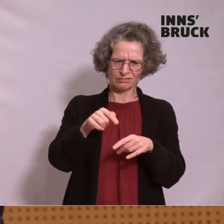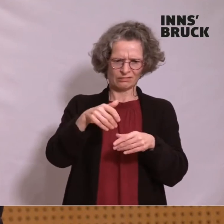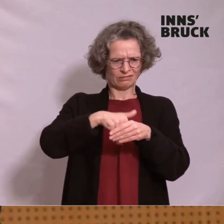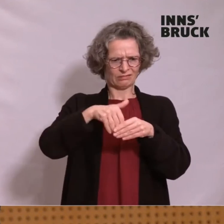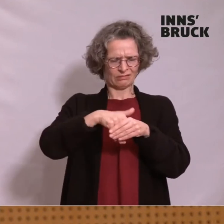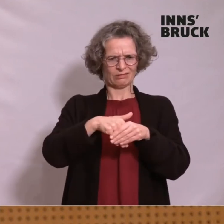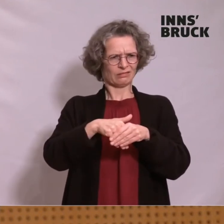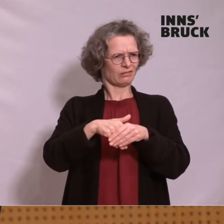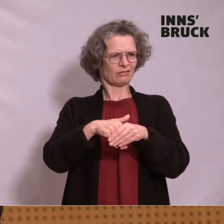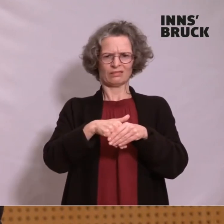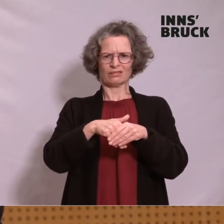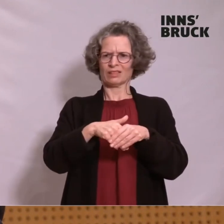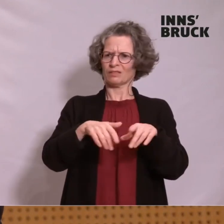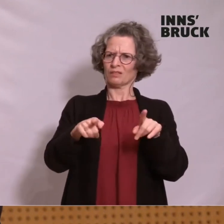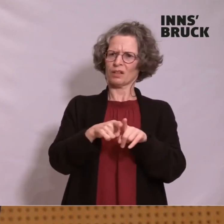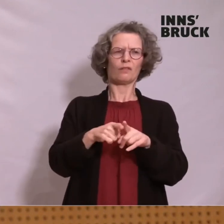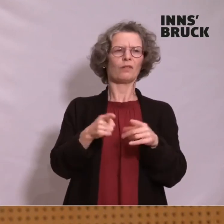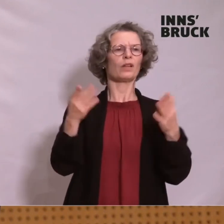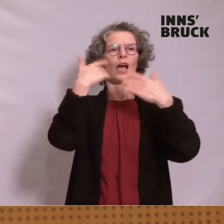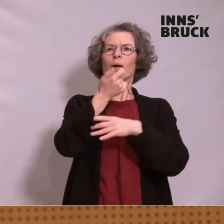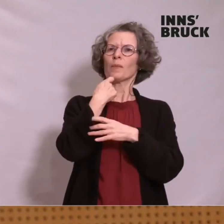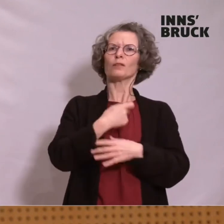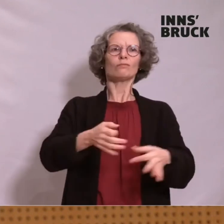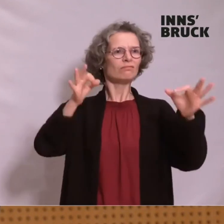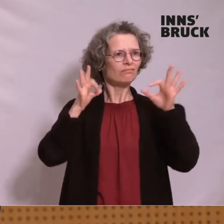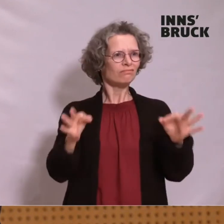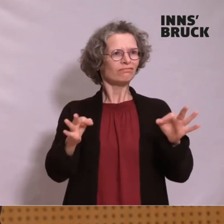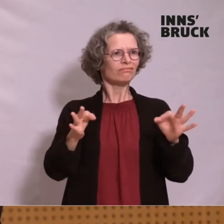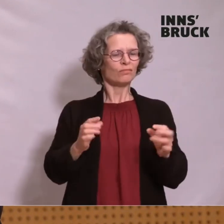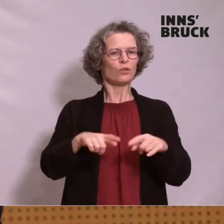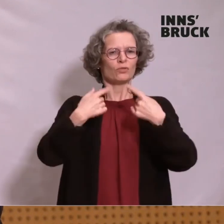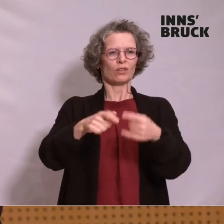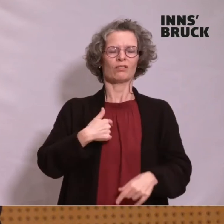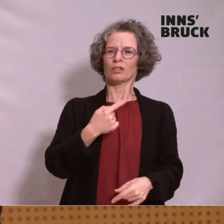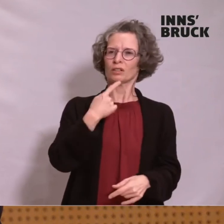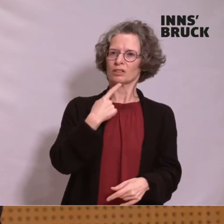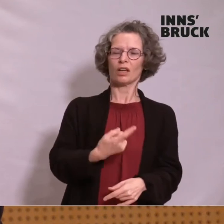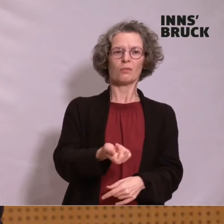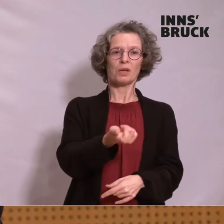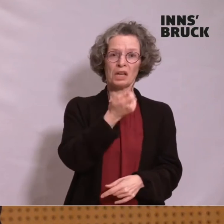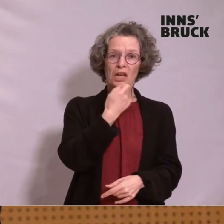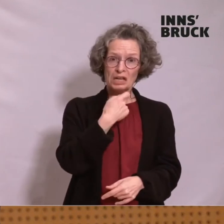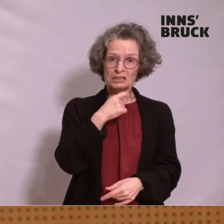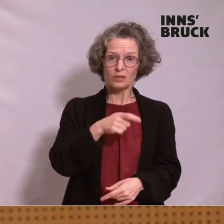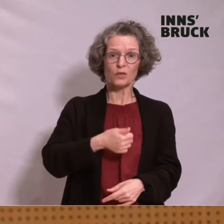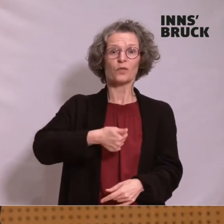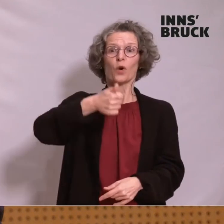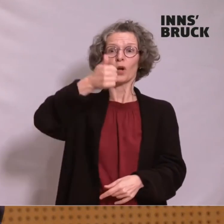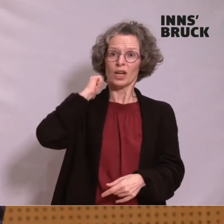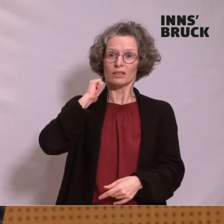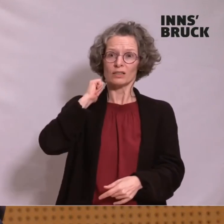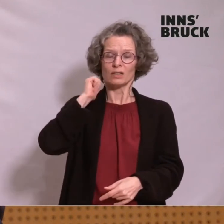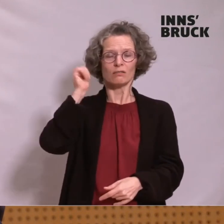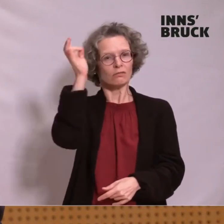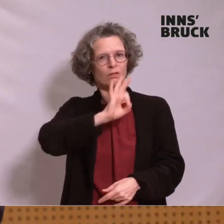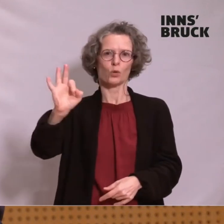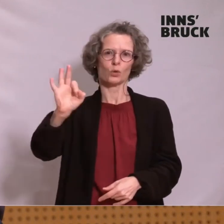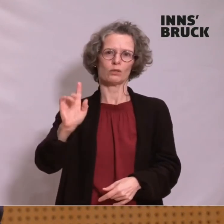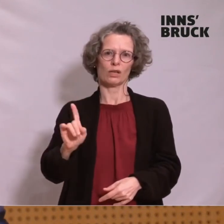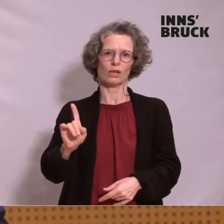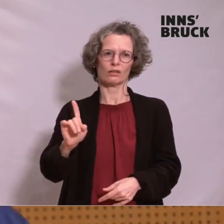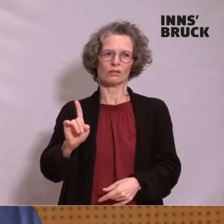als würde ich nach einem gelungenen Abendessen sagen, das Essen von gestern war wirklich ausgezeichnet.